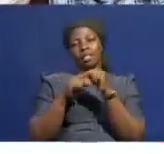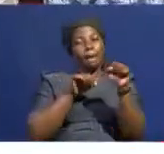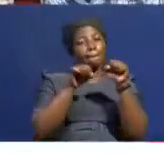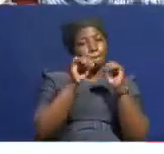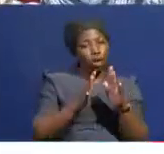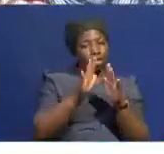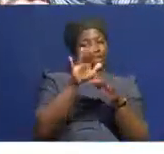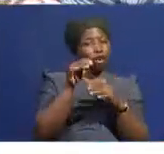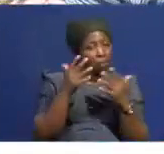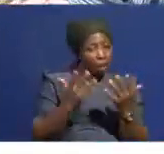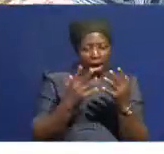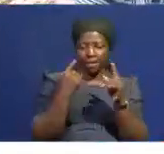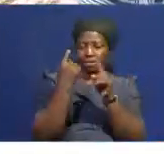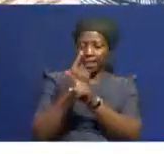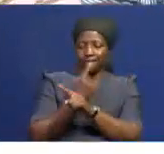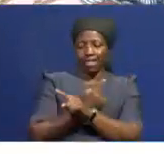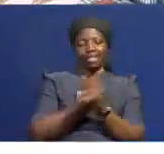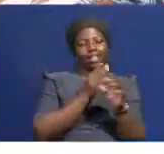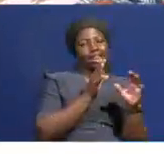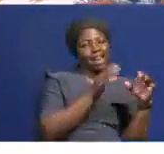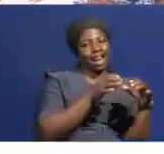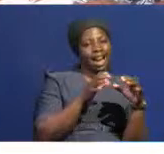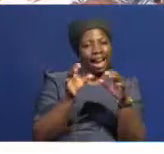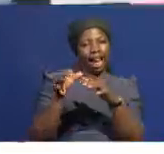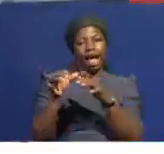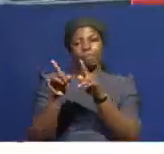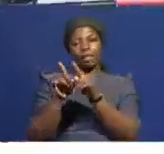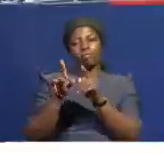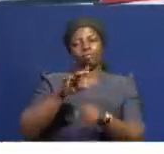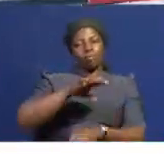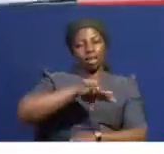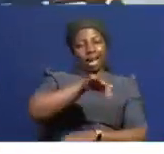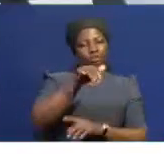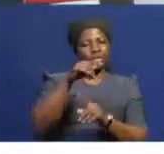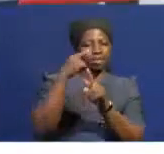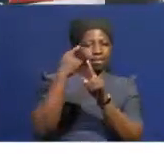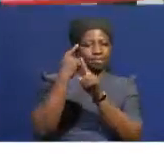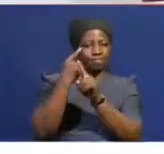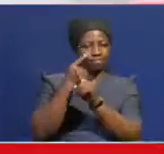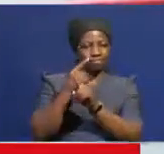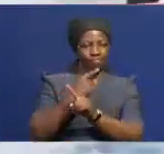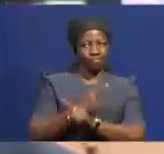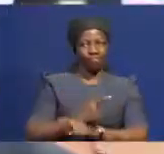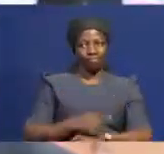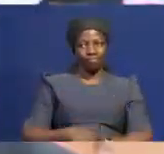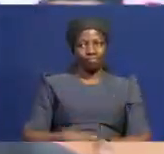boxers drawn from different clubs and counties.